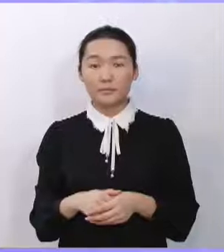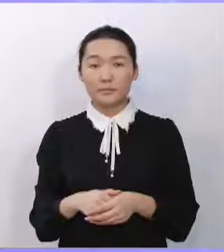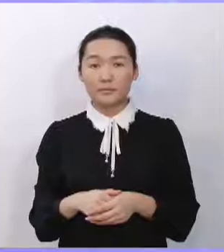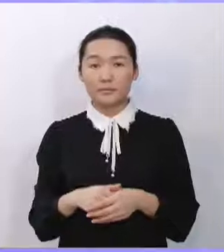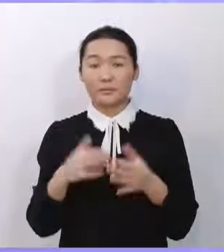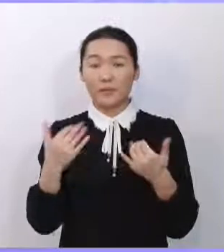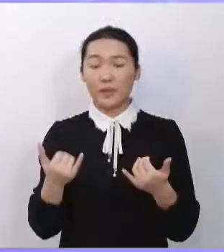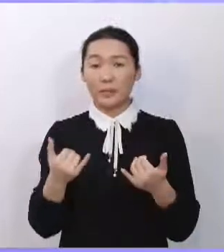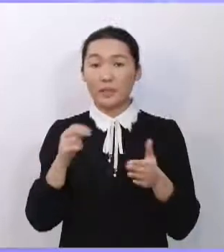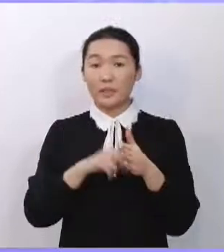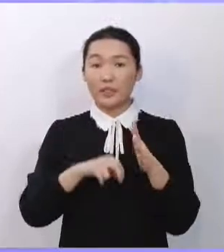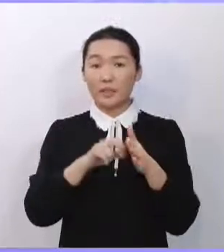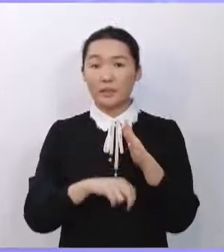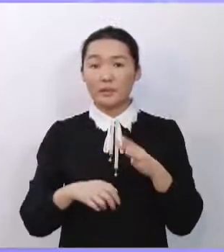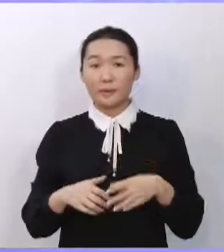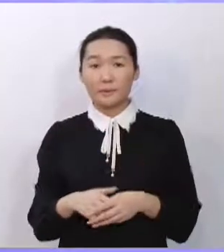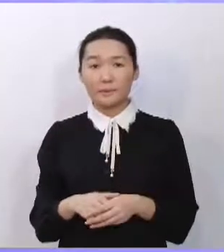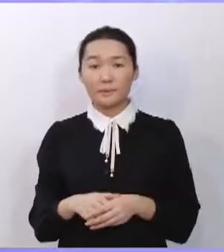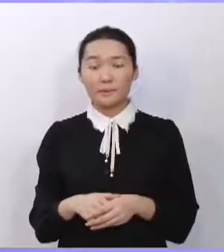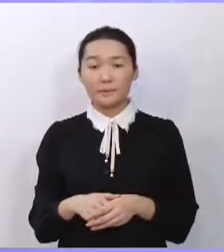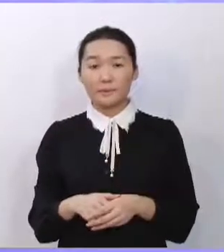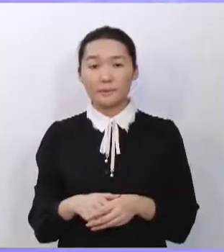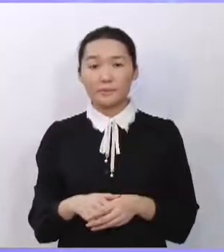Эми текшергиле.